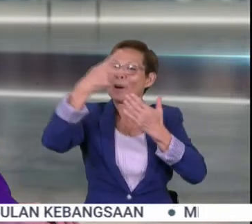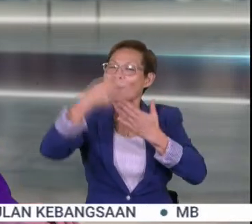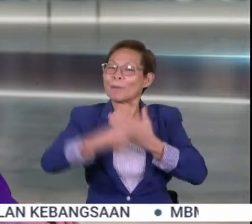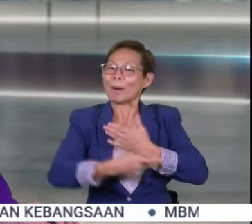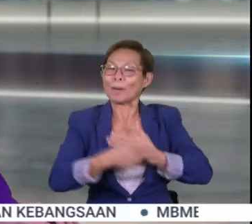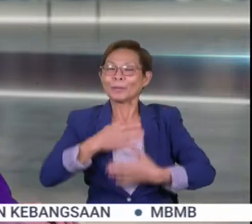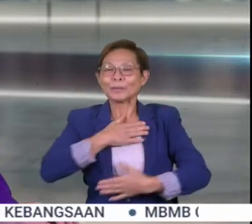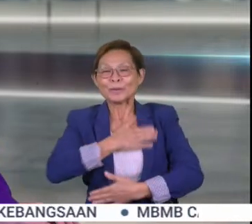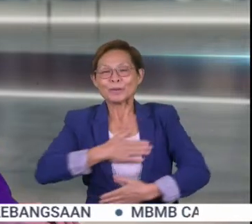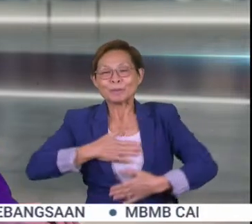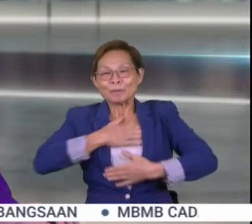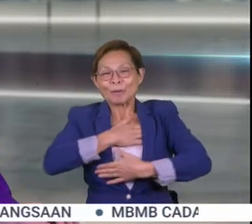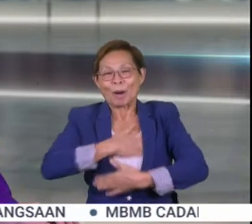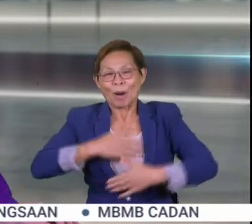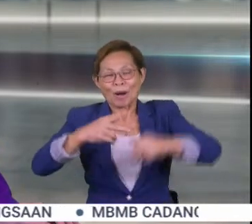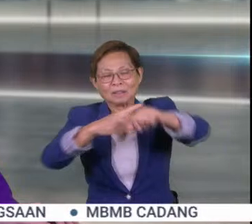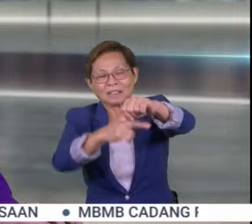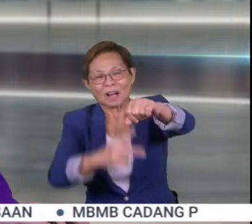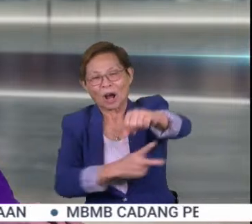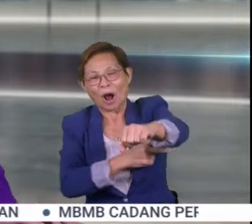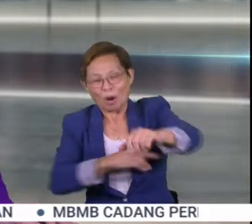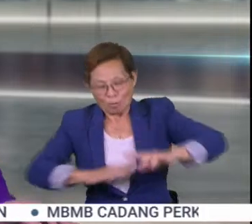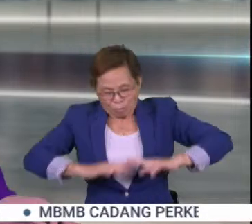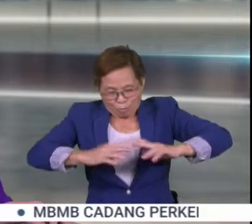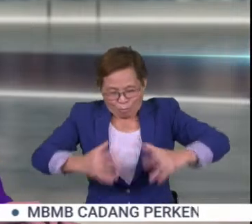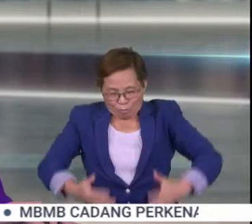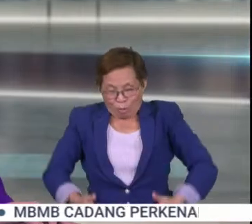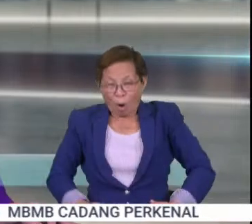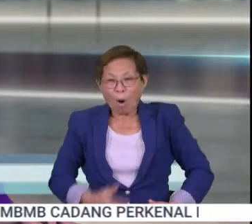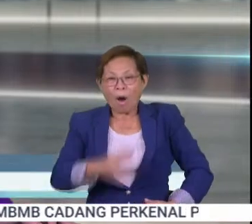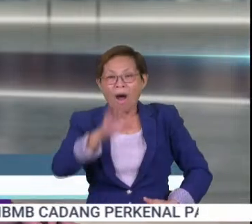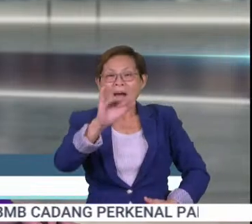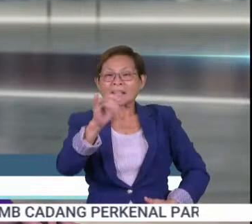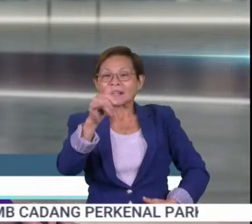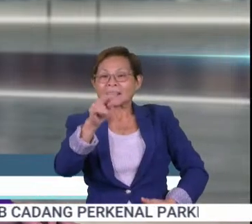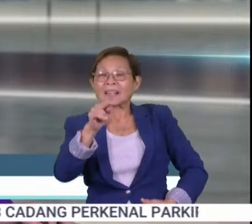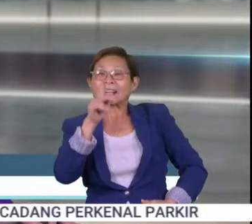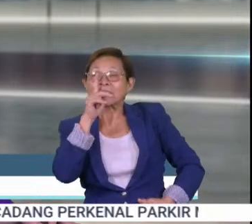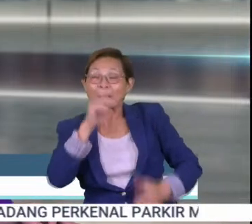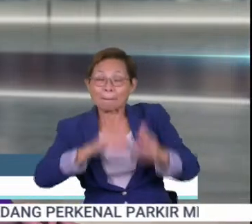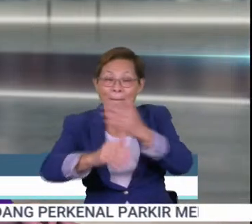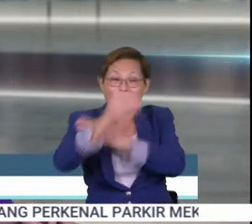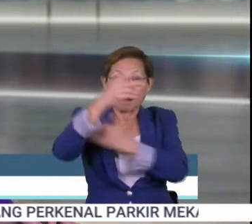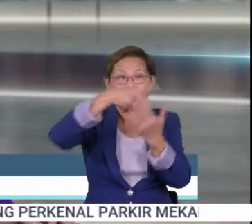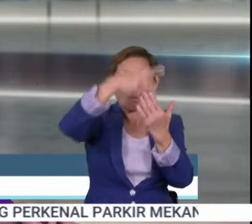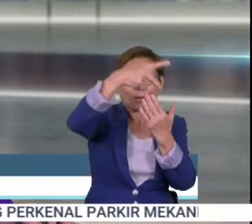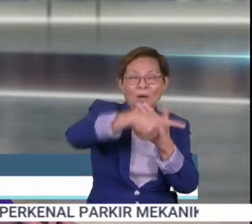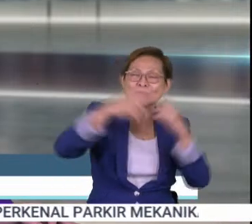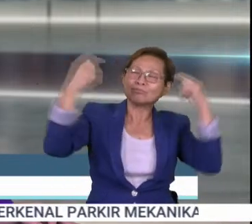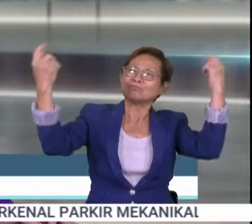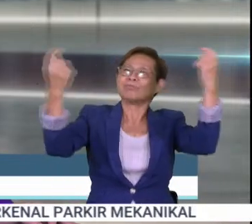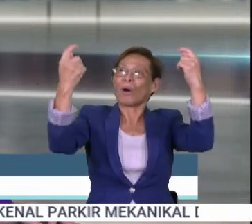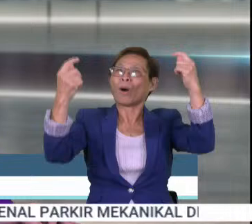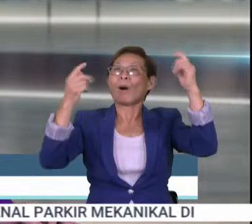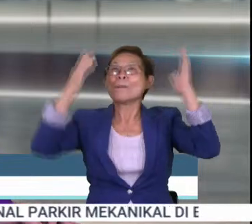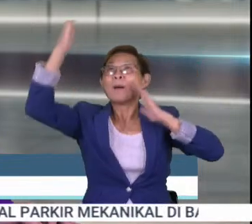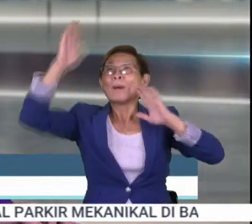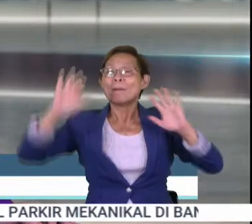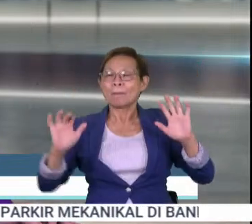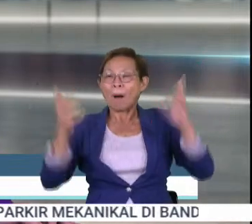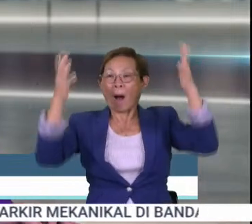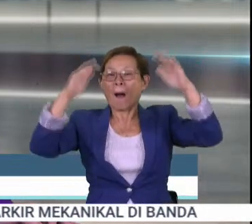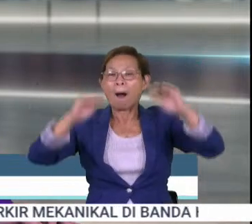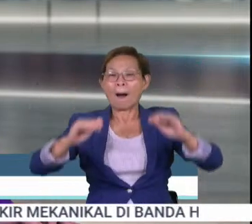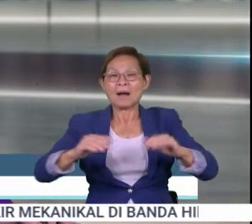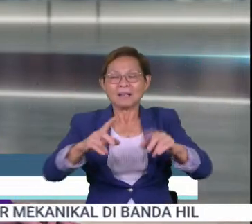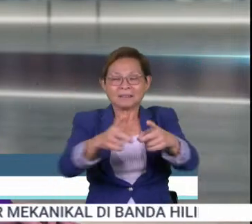Santai Geopark at Jambatan Pulau Bunting di daerah Yan Kedah pagi tadi. Program bersempena sambutan Hari Malaysia peringkat